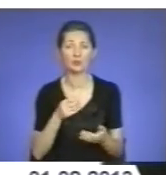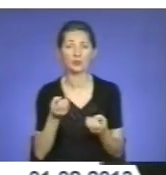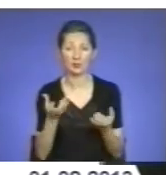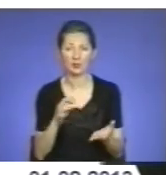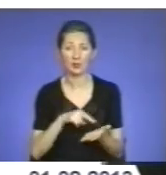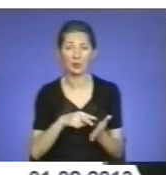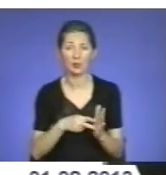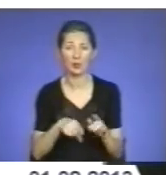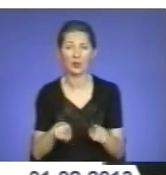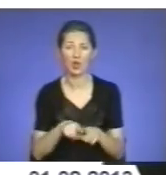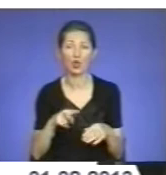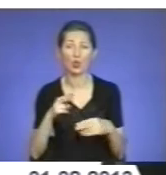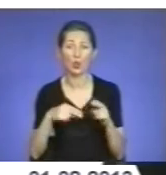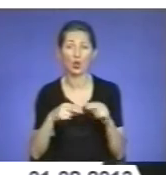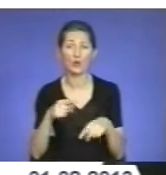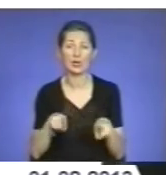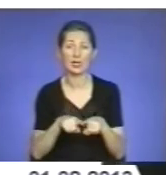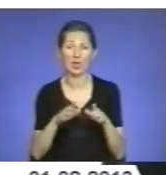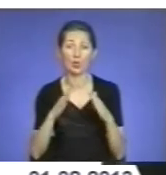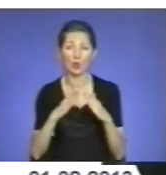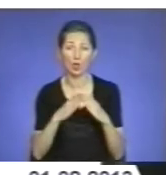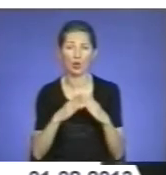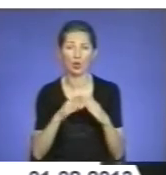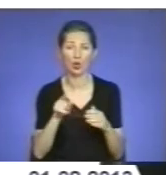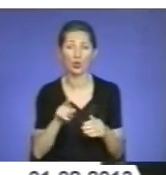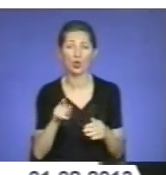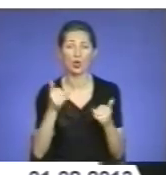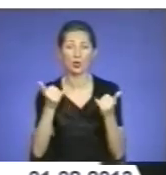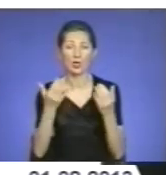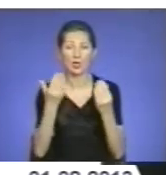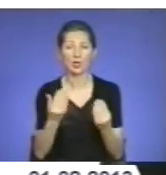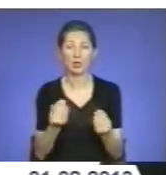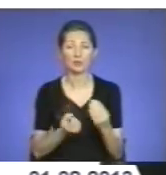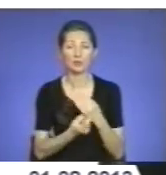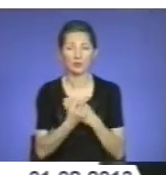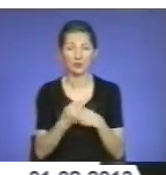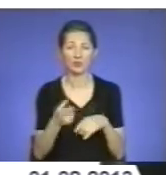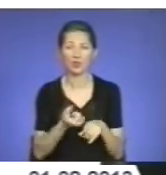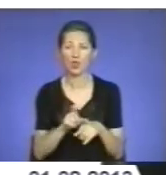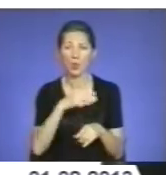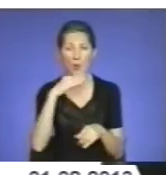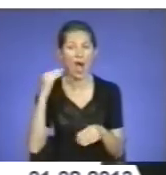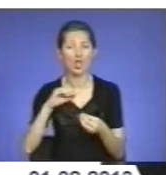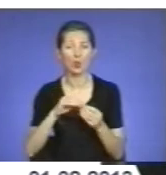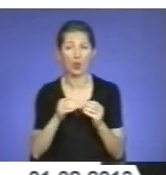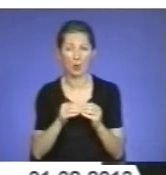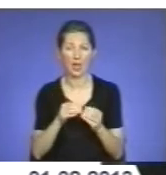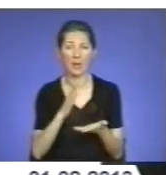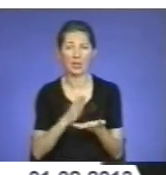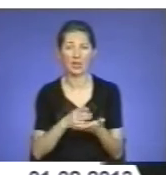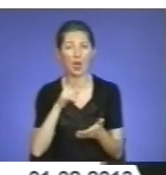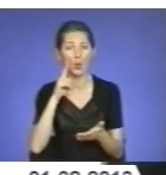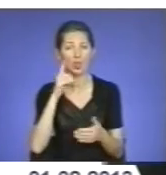теж будувати такі будиночки. Тому що на сьогоднішній день виникає дуже багато проблем. Є